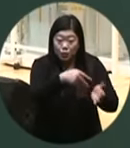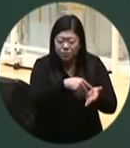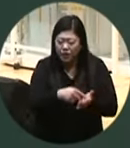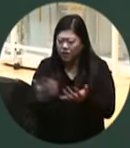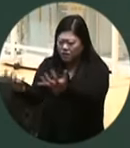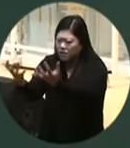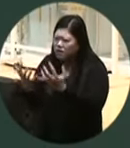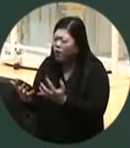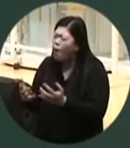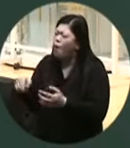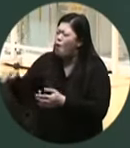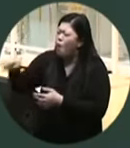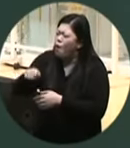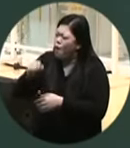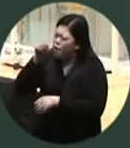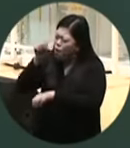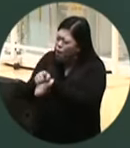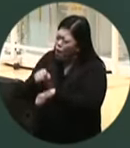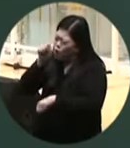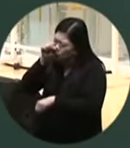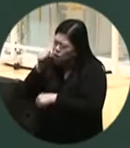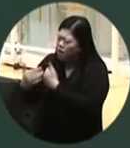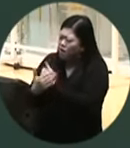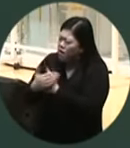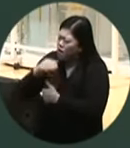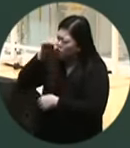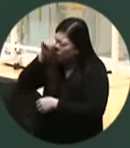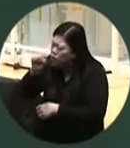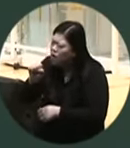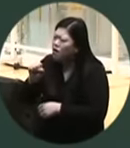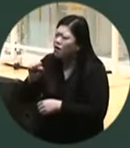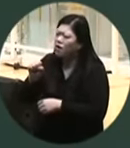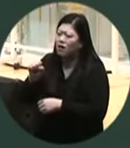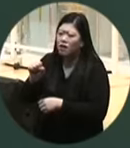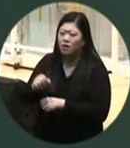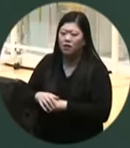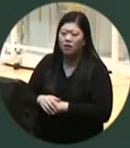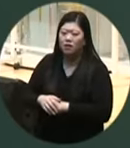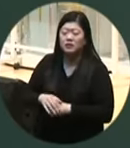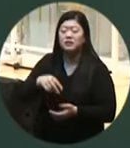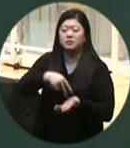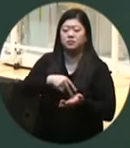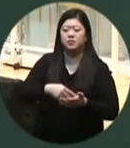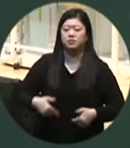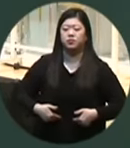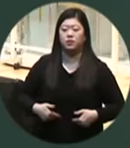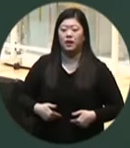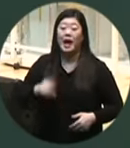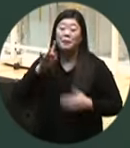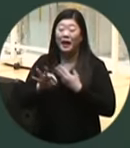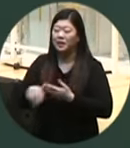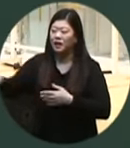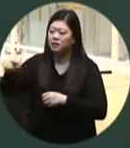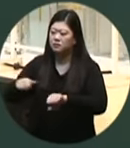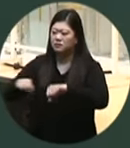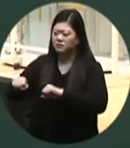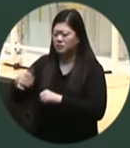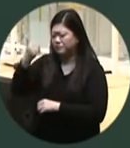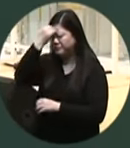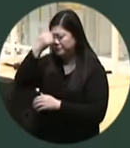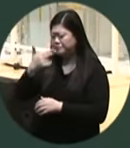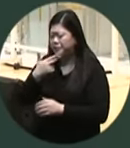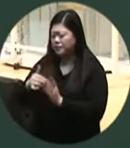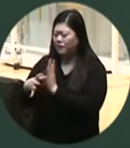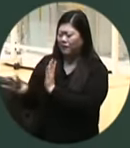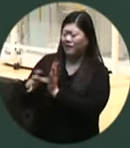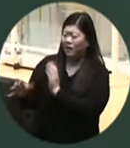after you leave, wow, these great people have come to us. 그래야 다음에 이제 복음 말할 수 기회. 지금 무슨 막바로 뭐 예수가 뭐돼 쫓겨나요 그러면. This is the platform for